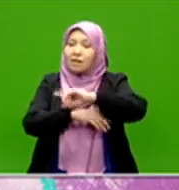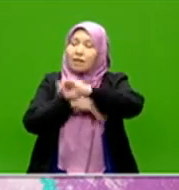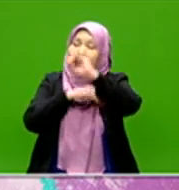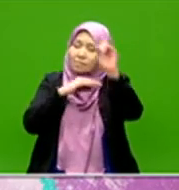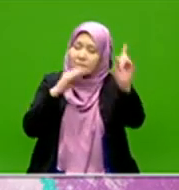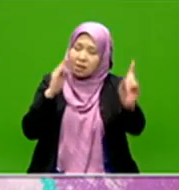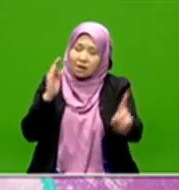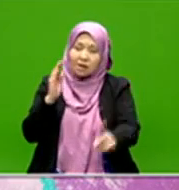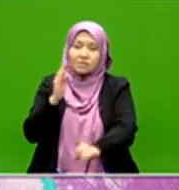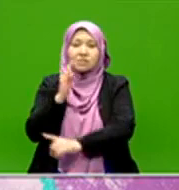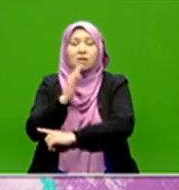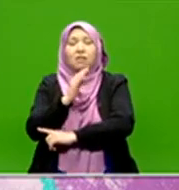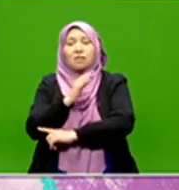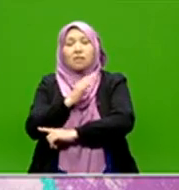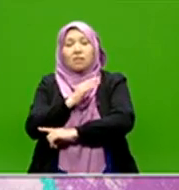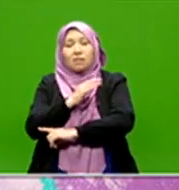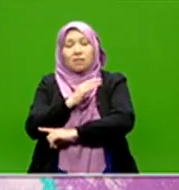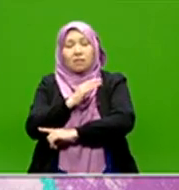Yawmiddin